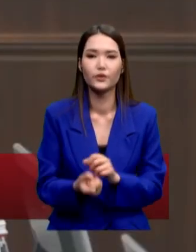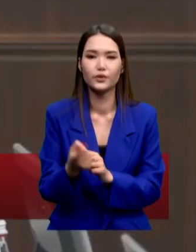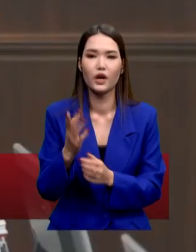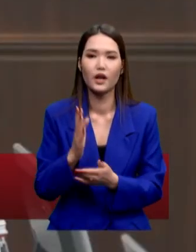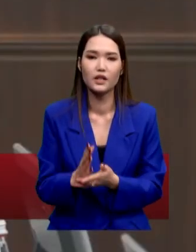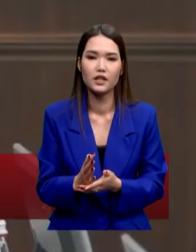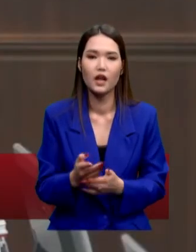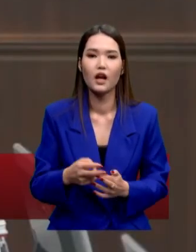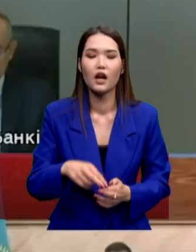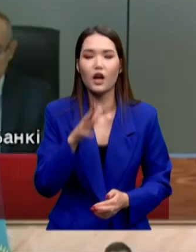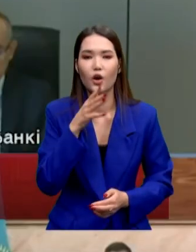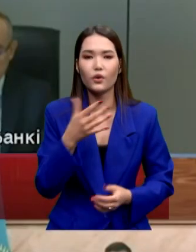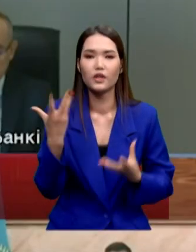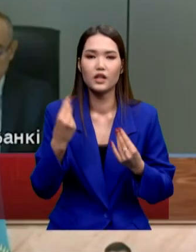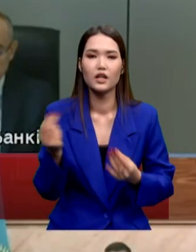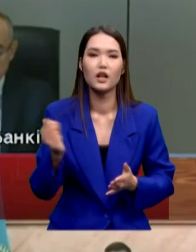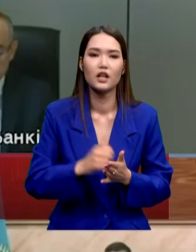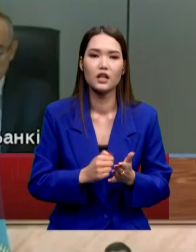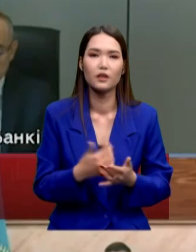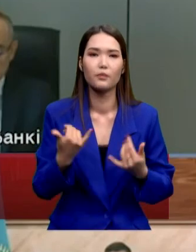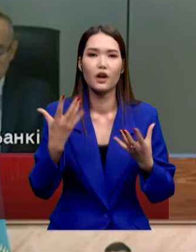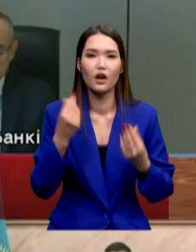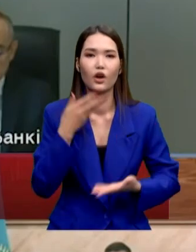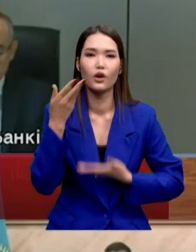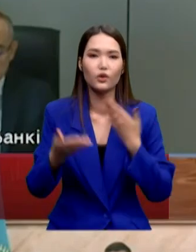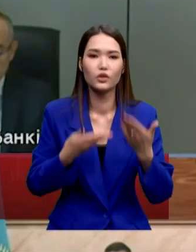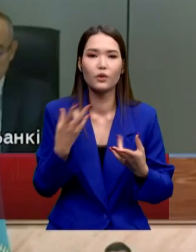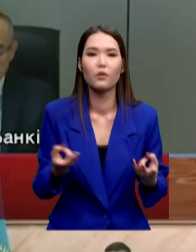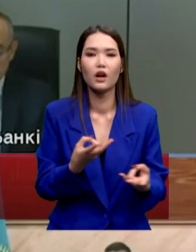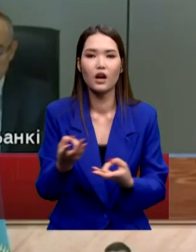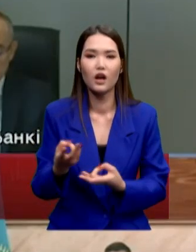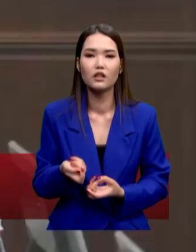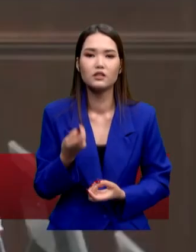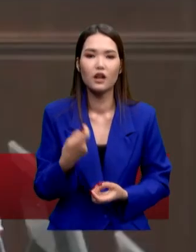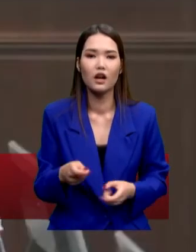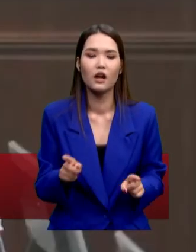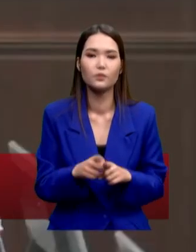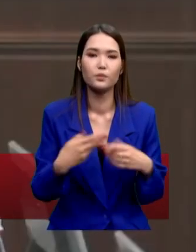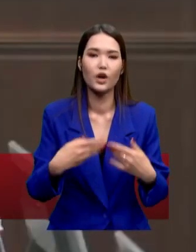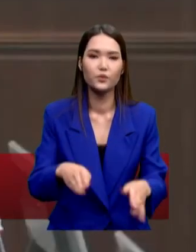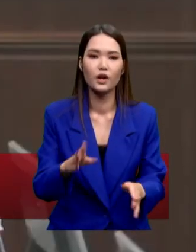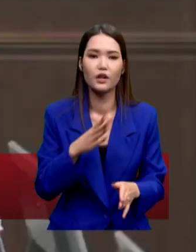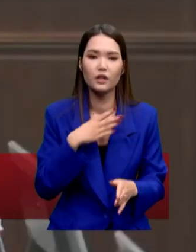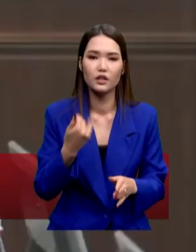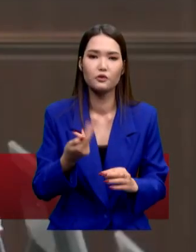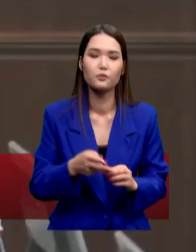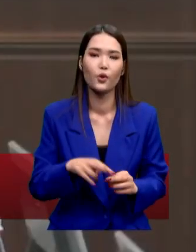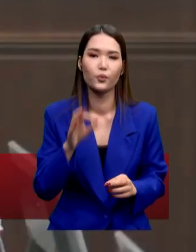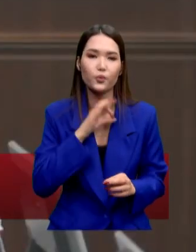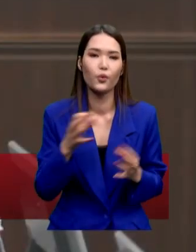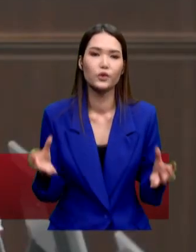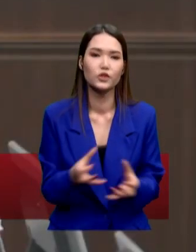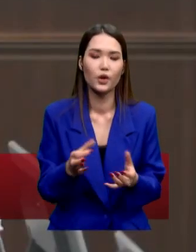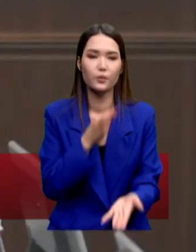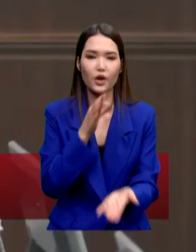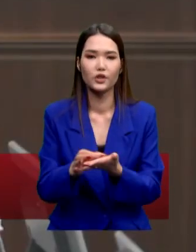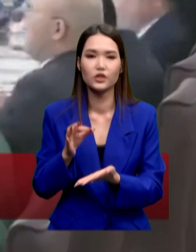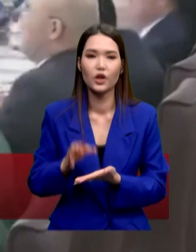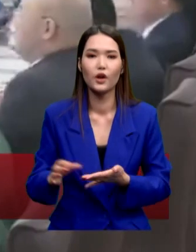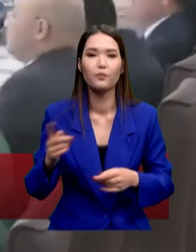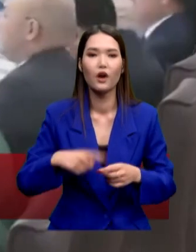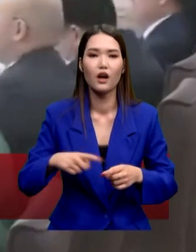Бірақ олар бұл қызметке қазіргі кабинет құрамынан лайықты кандидат аз деп ашық айтуда. Мәселен, саясаттанушы Дос Көшім